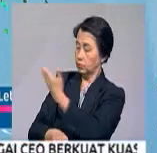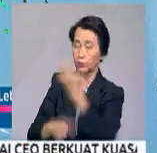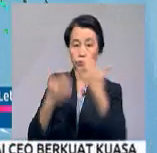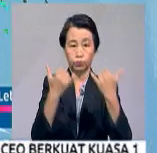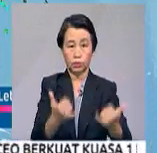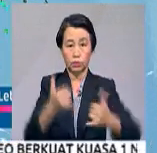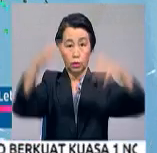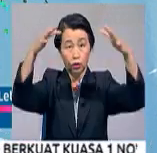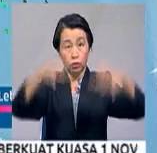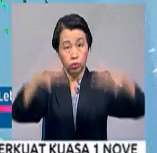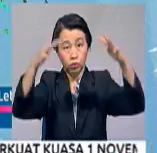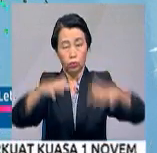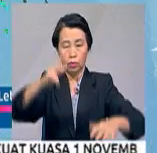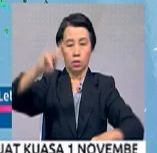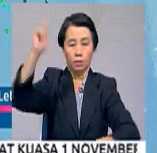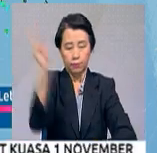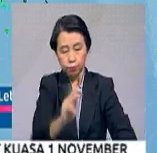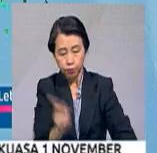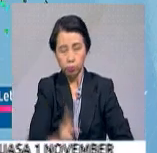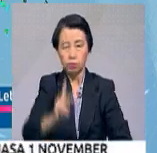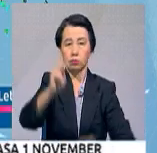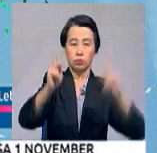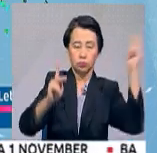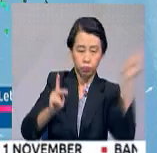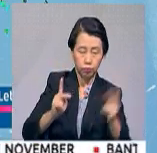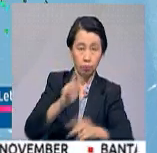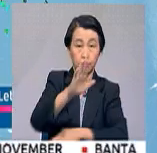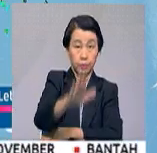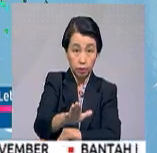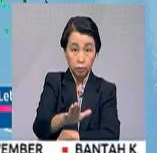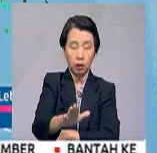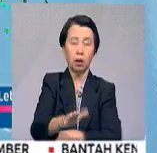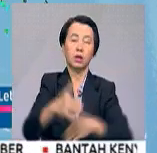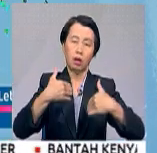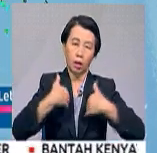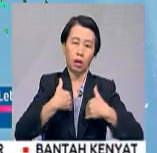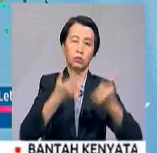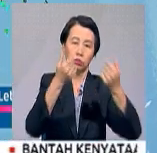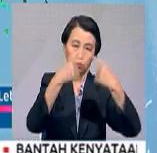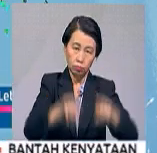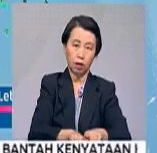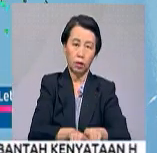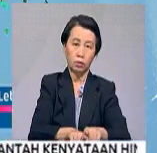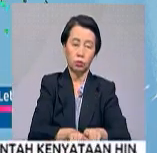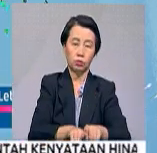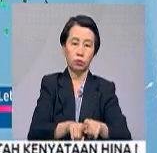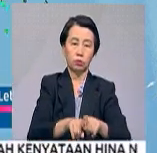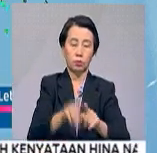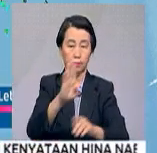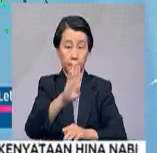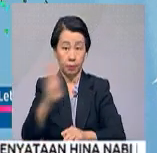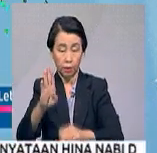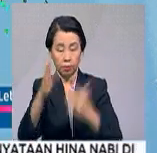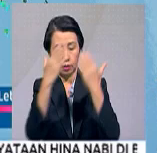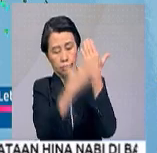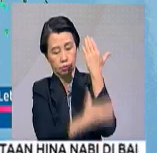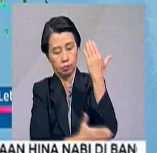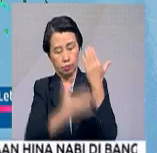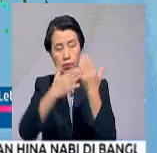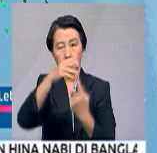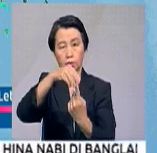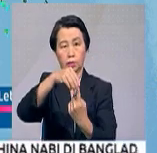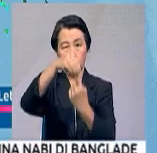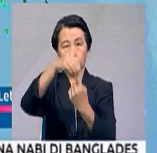ini hujan beserta ribut petir daripada lewat petang tadi masih lagi terus berlaku di negeri-negeri pantai barat semenanjung Malaysia